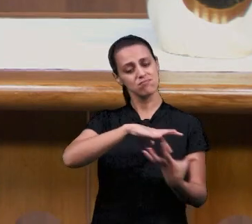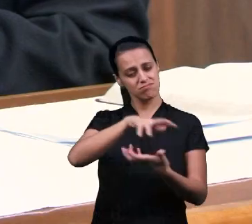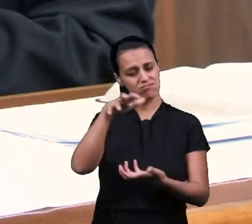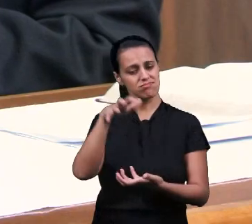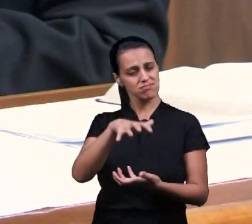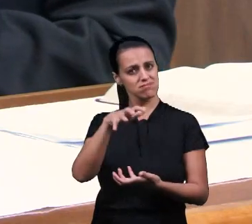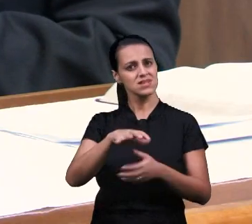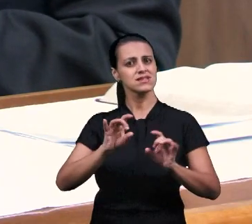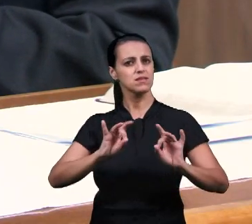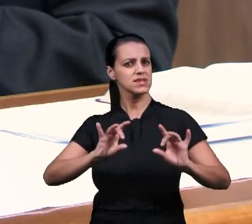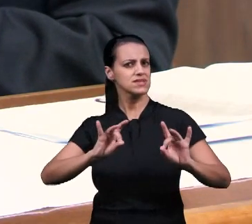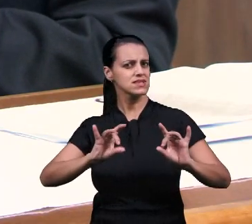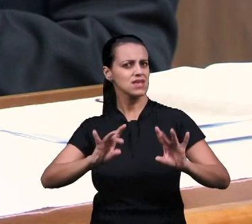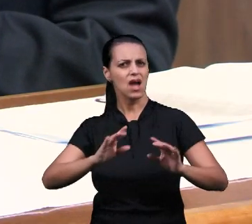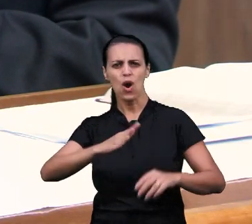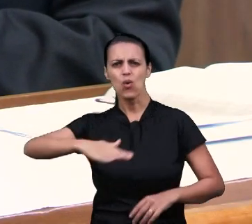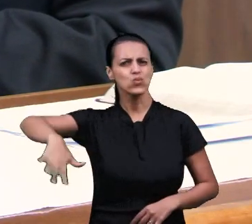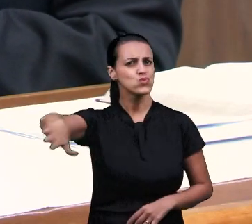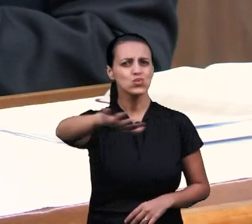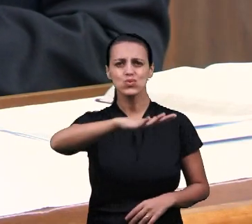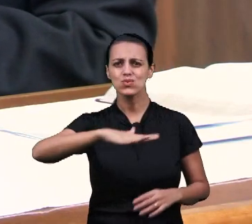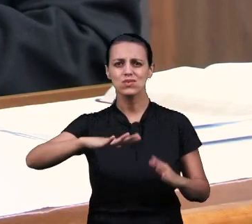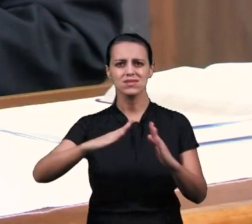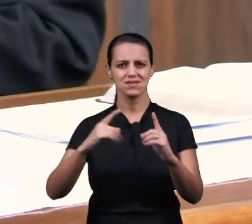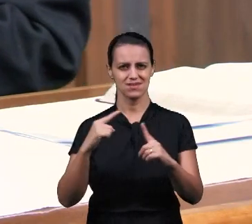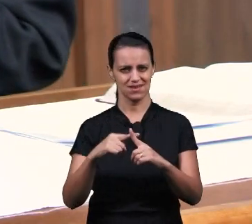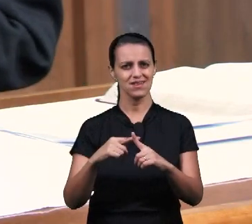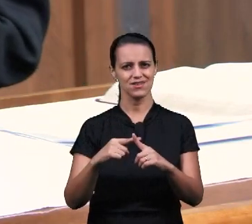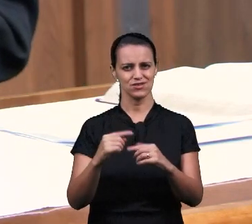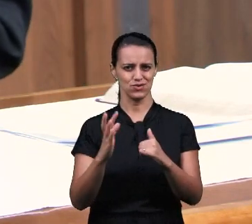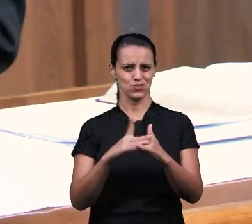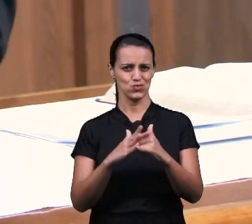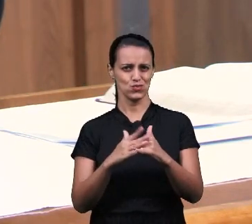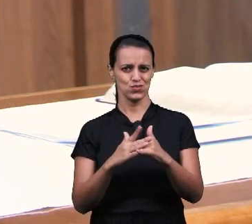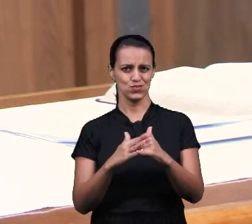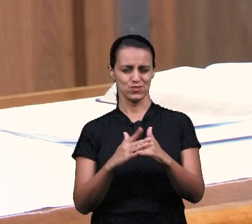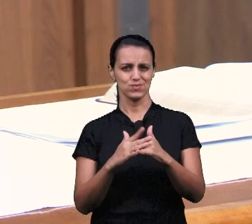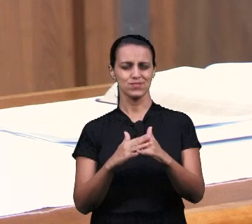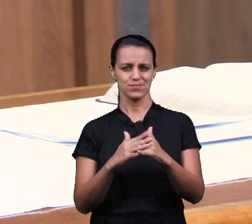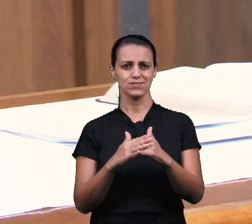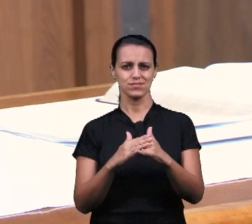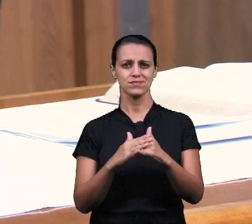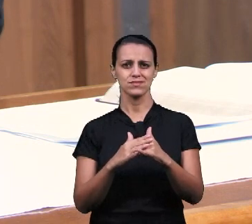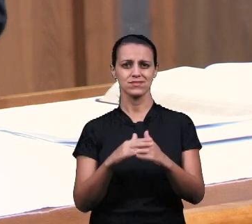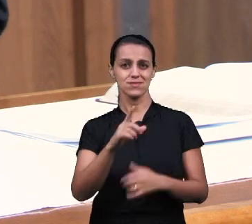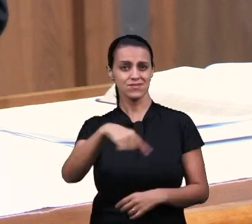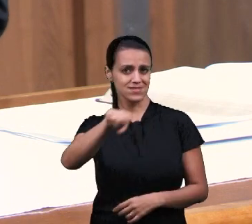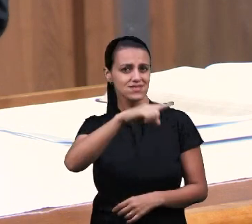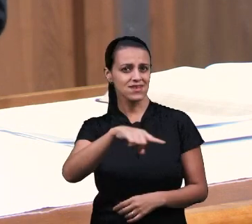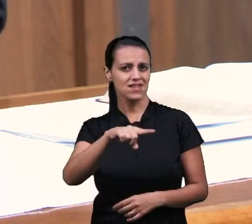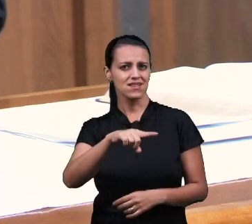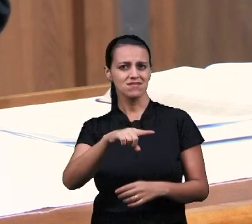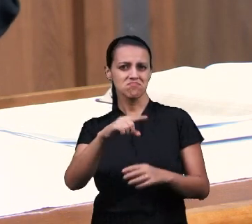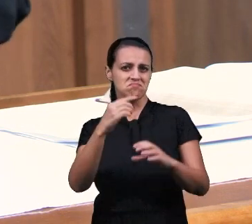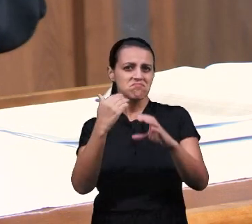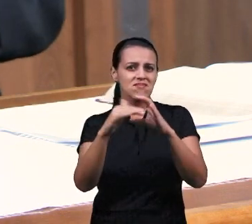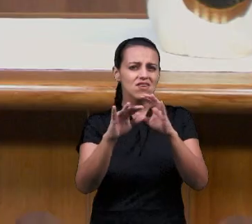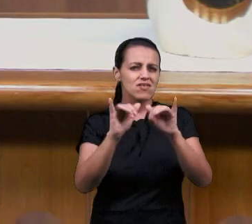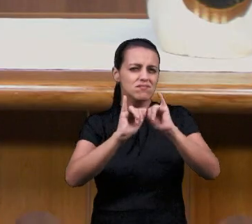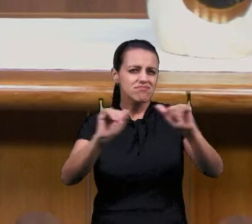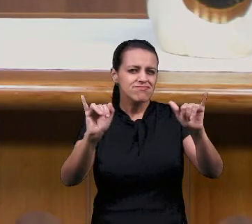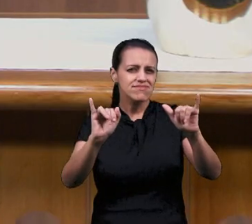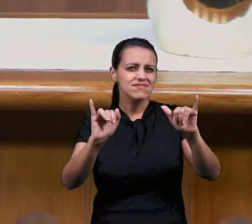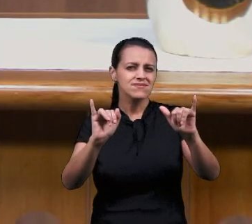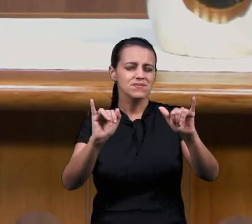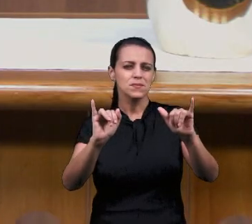les églises. C'est via YouTube. Et nous allons être là, nous allons recevoir